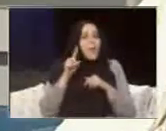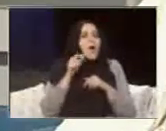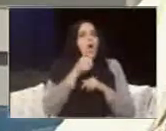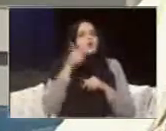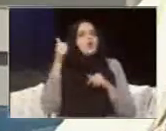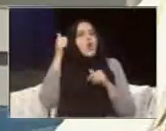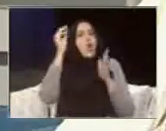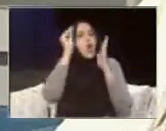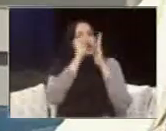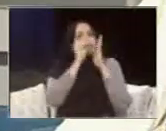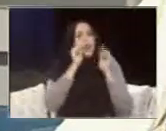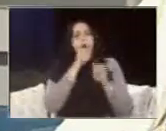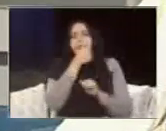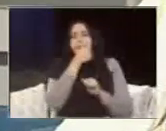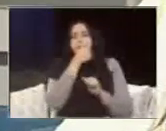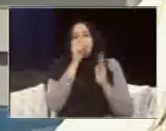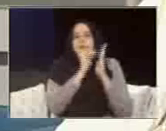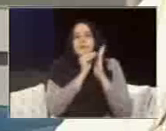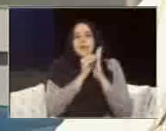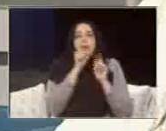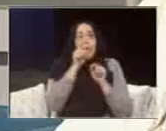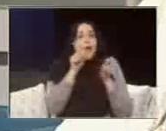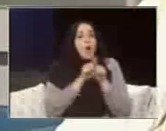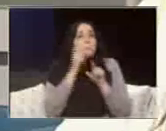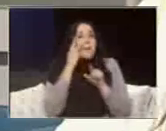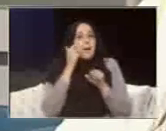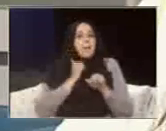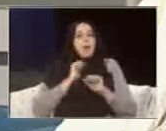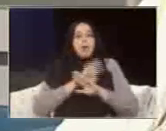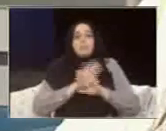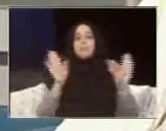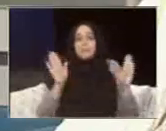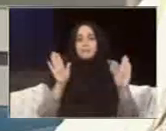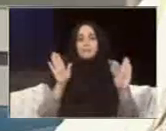برك، قال كون بابا ويما